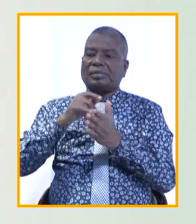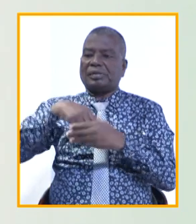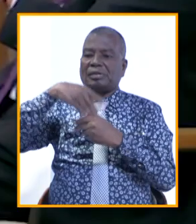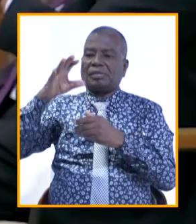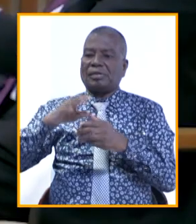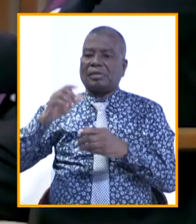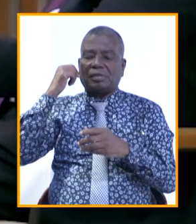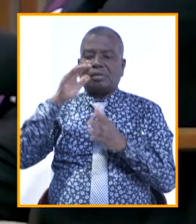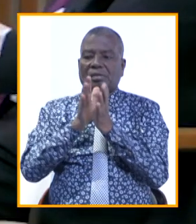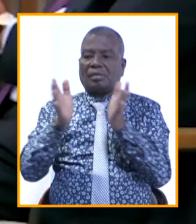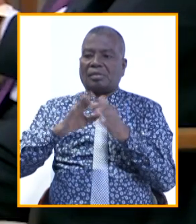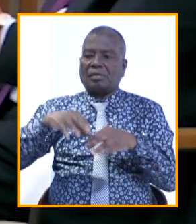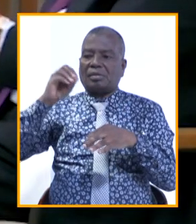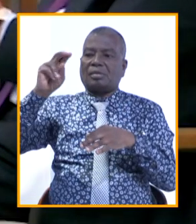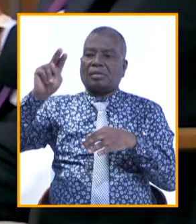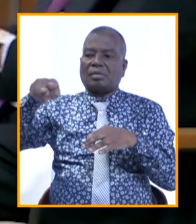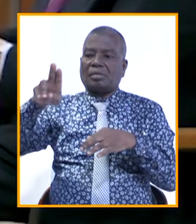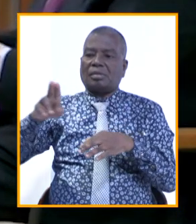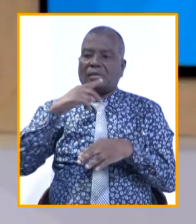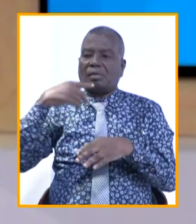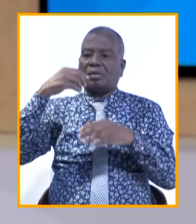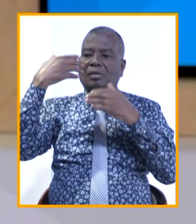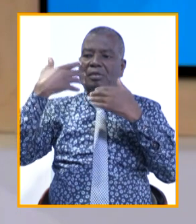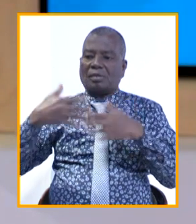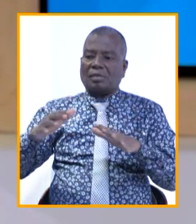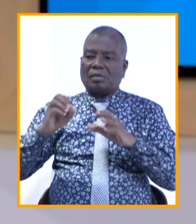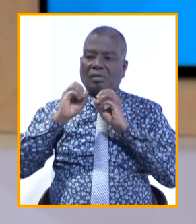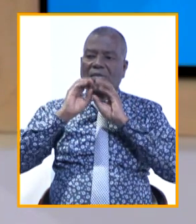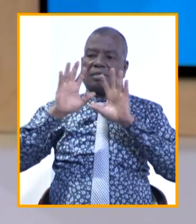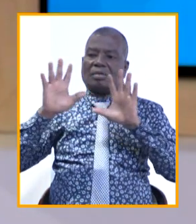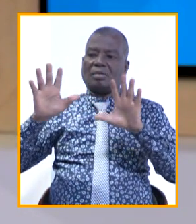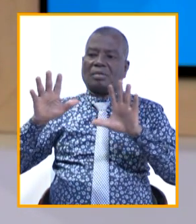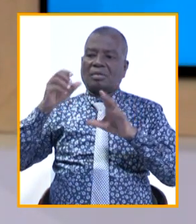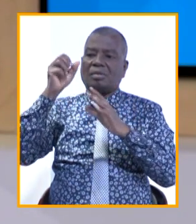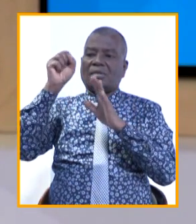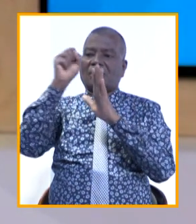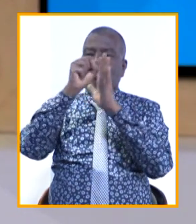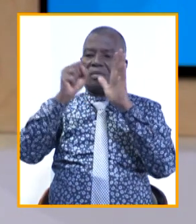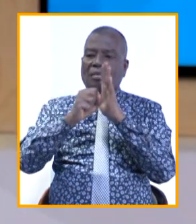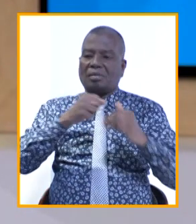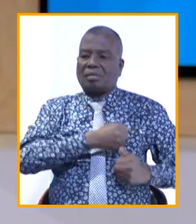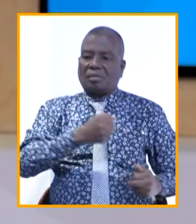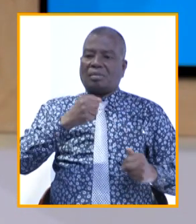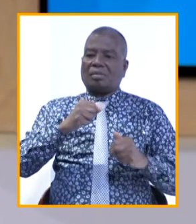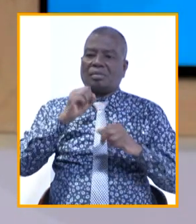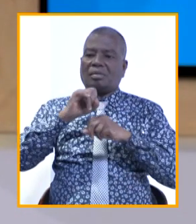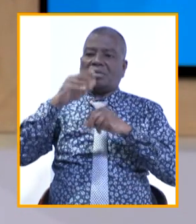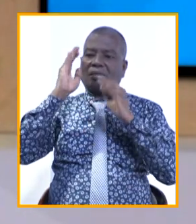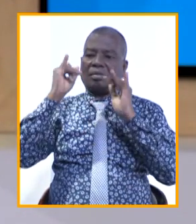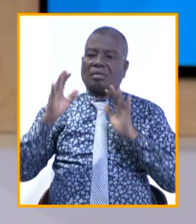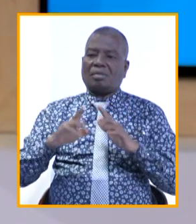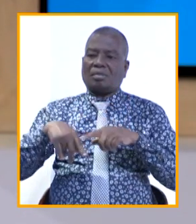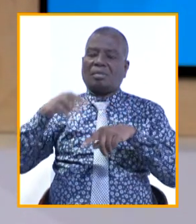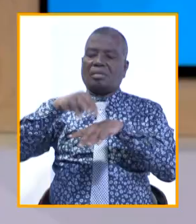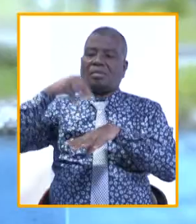sortie du secrétaire général de l'ONU vient définitivement éclaircir le statut des soldats ivoiriens encore détenus à